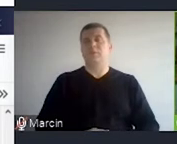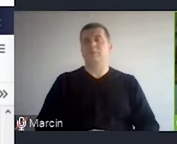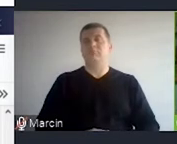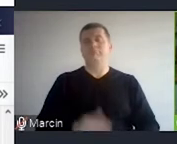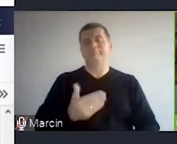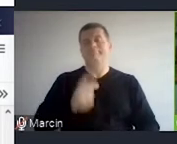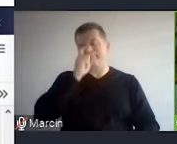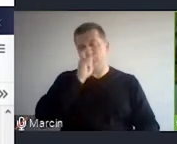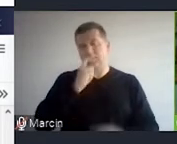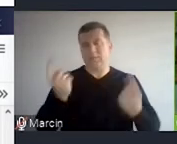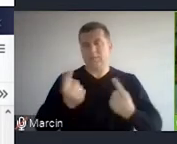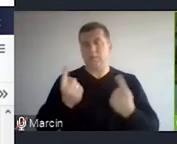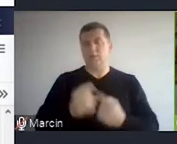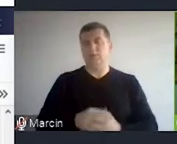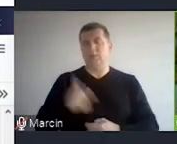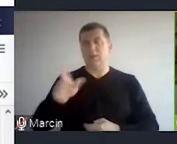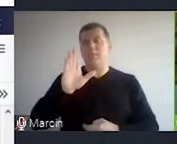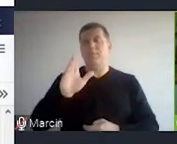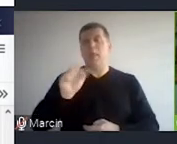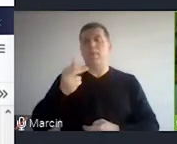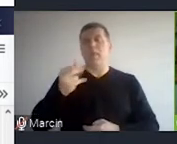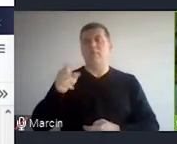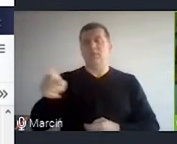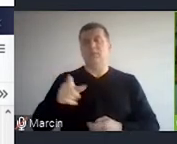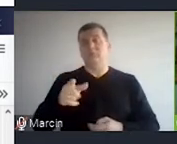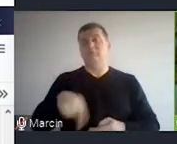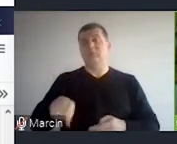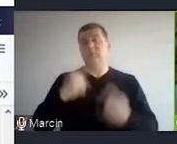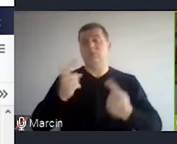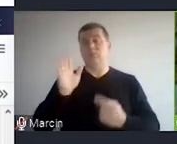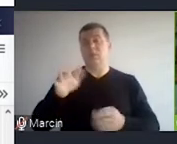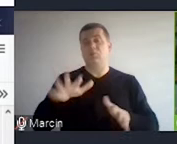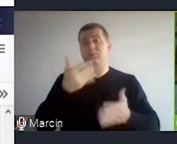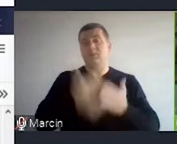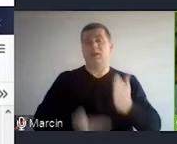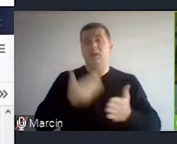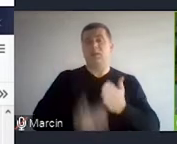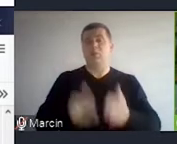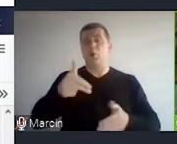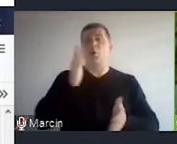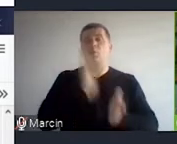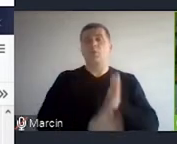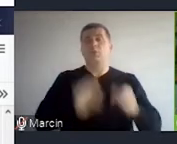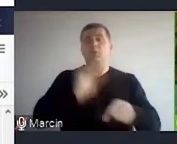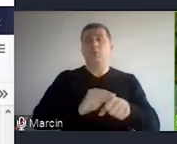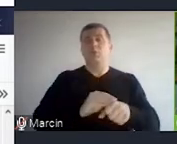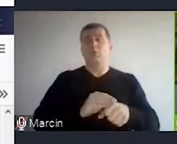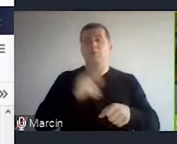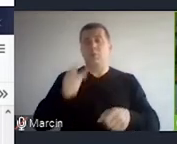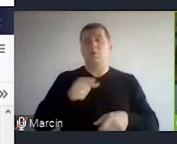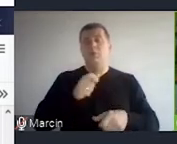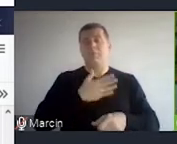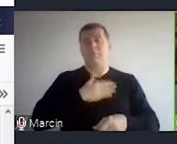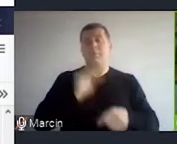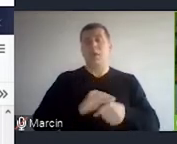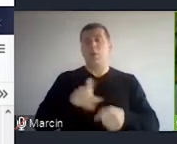się to dobrze. Niestety beneficjenci w tym układzie tracą, bo z uproszczonej metody robi się metoda utrudniona,